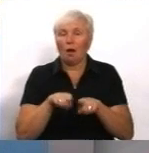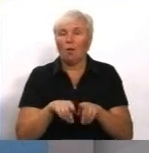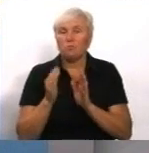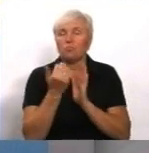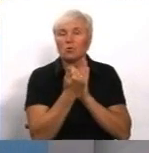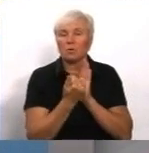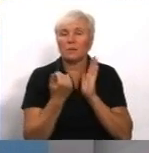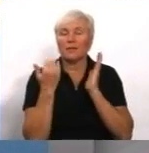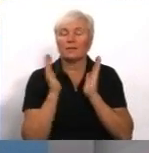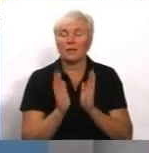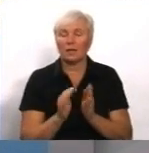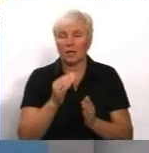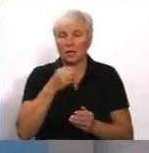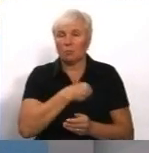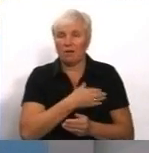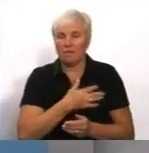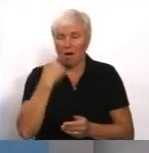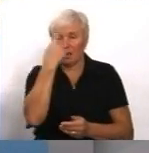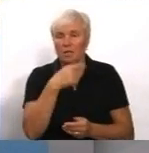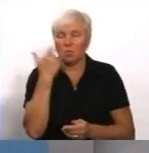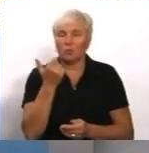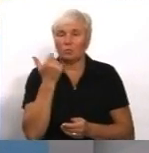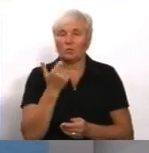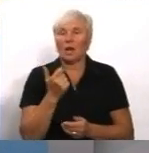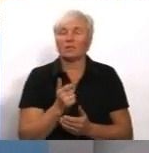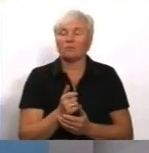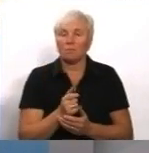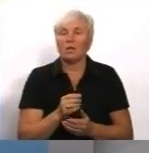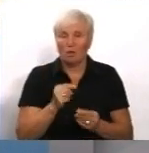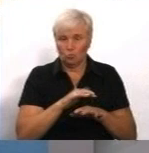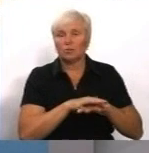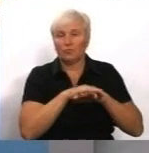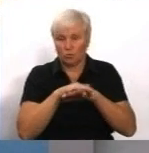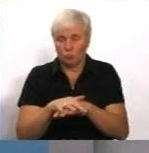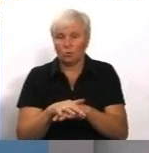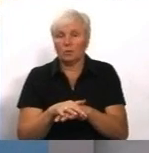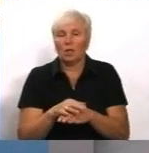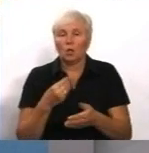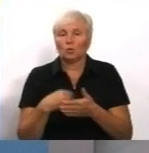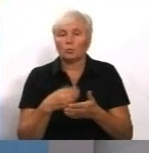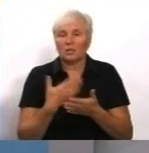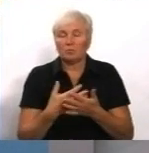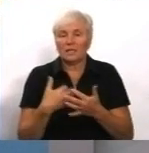приватним господарством, не організованим. Да, втрати. Сума втрат – це середня ціна ваги, живої